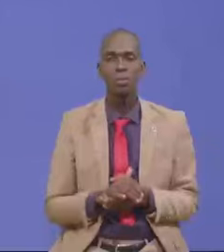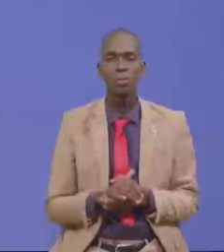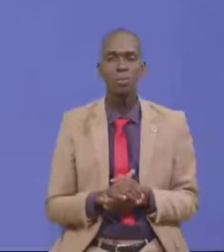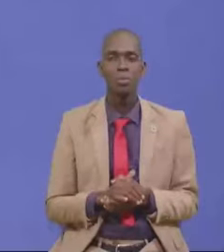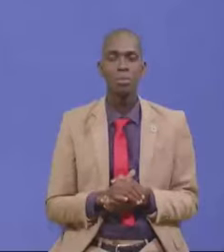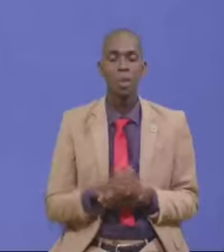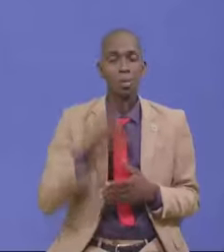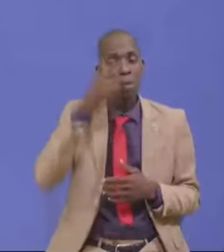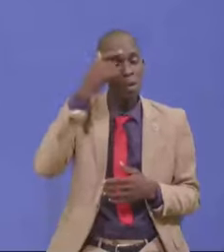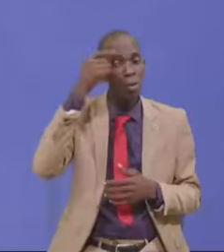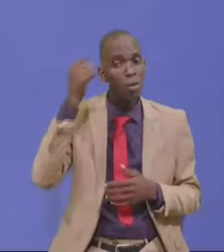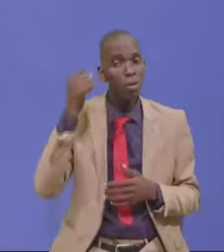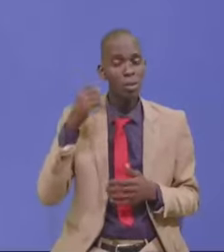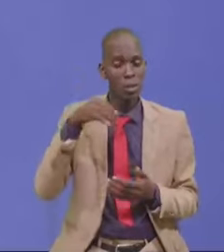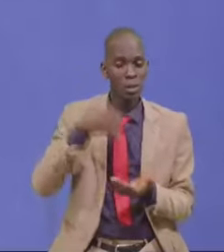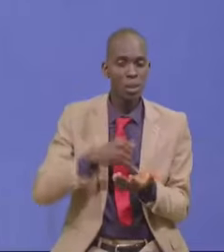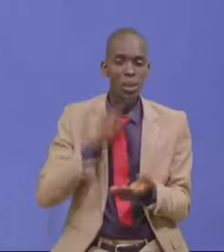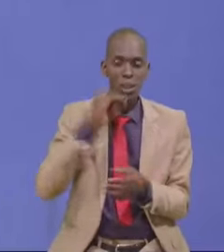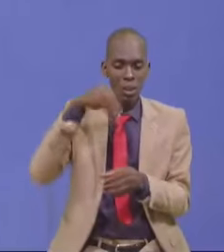C'est dans cette vérité.